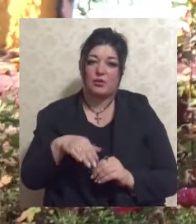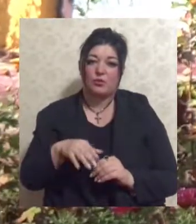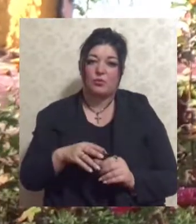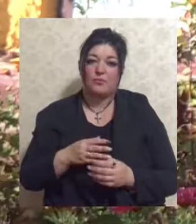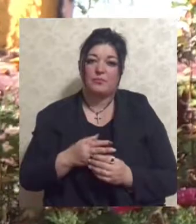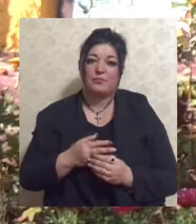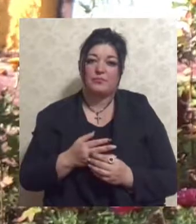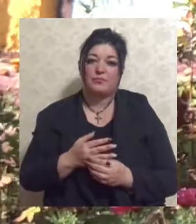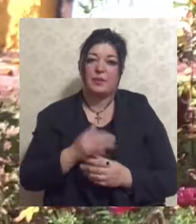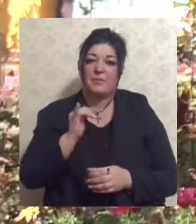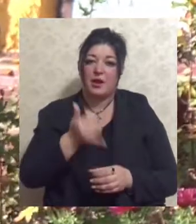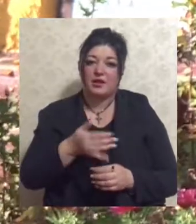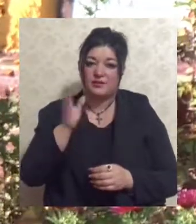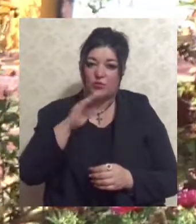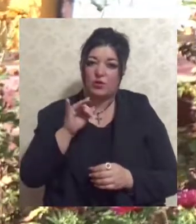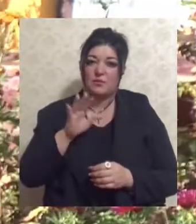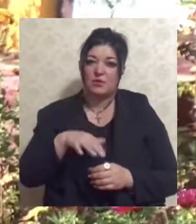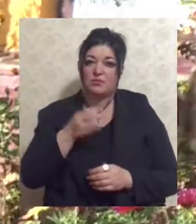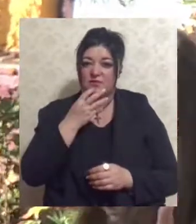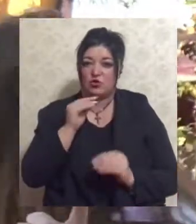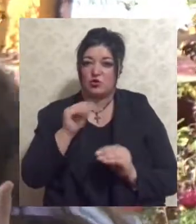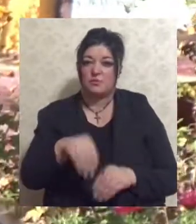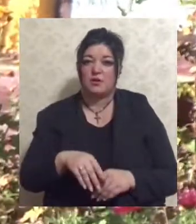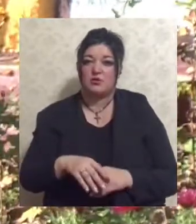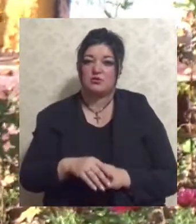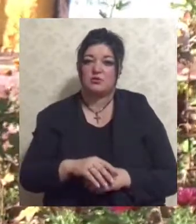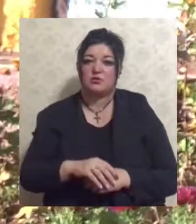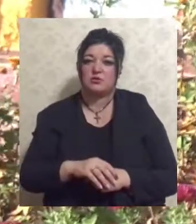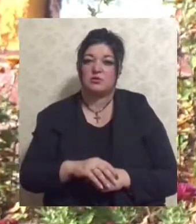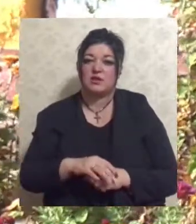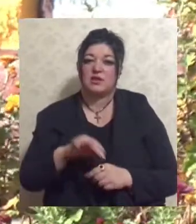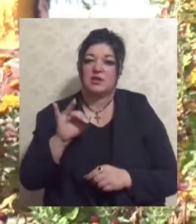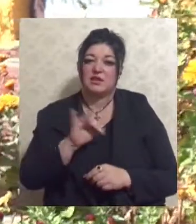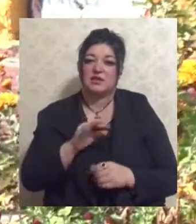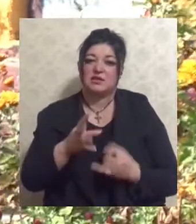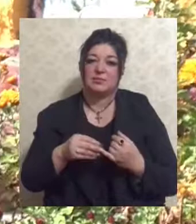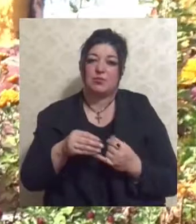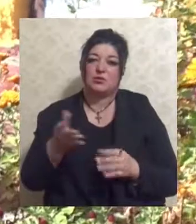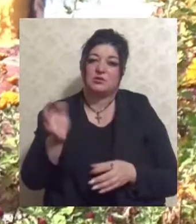потом полить воду и потом цветочек положить и землей